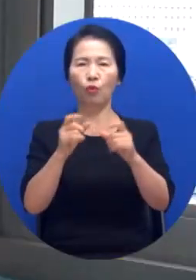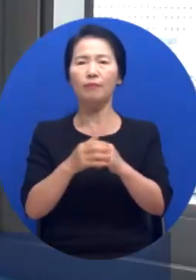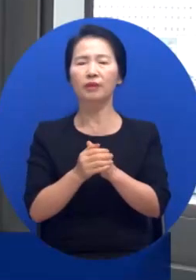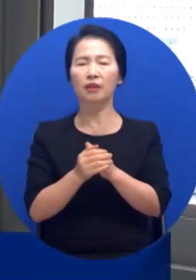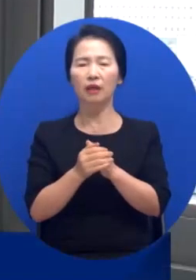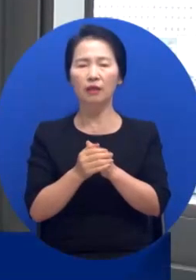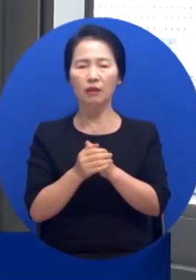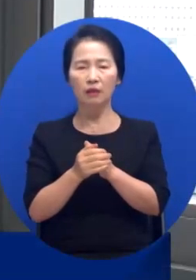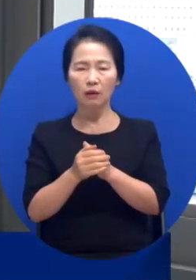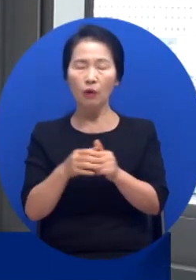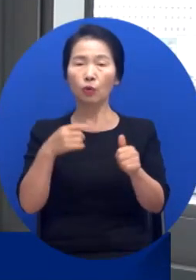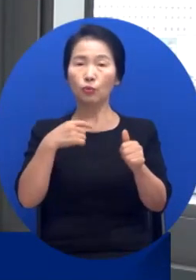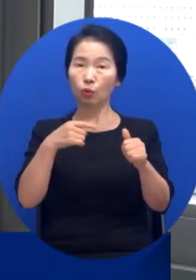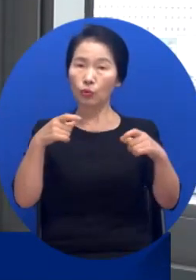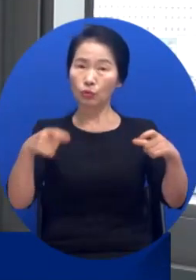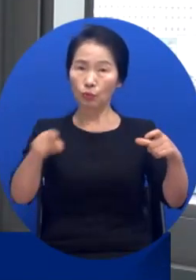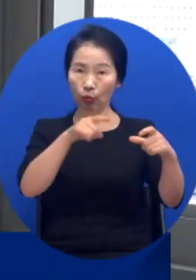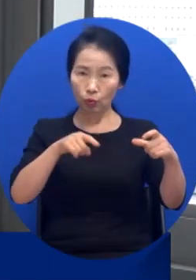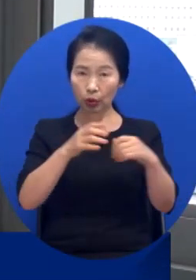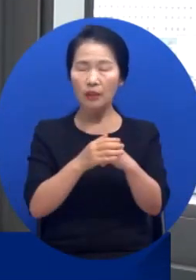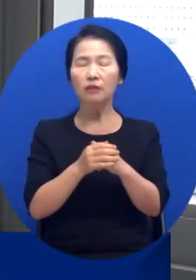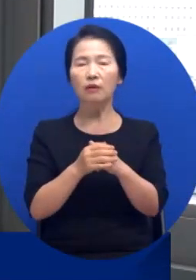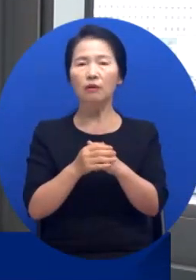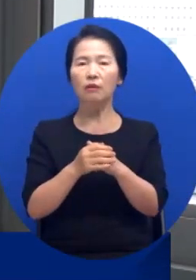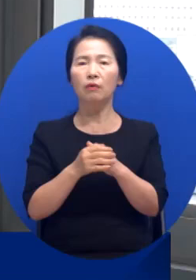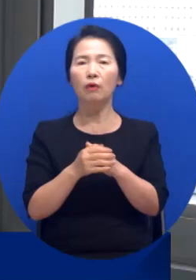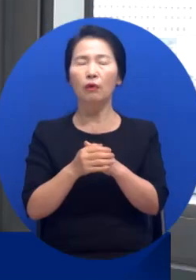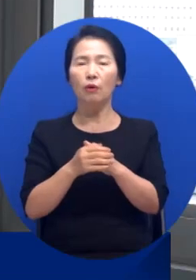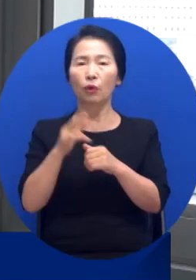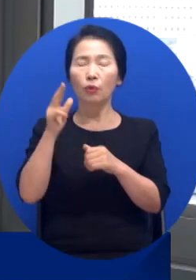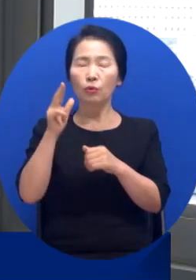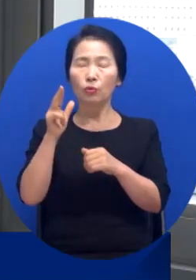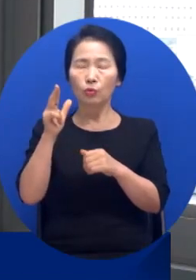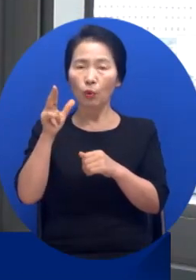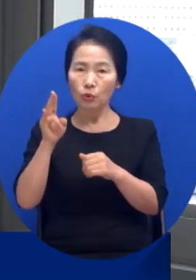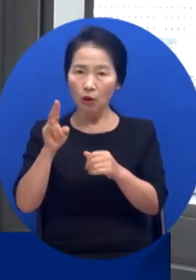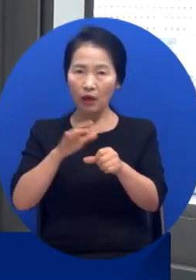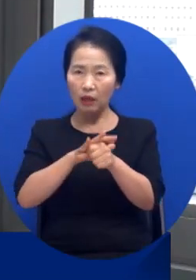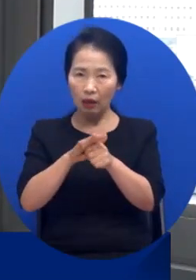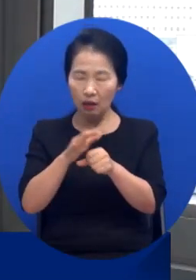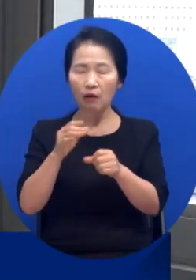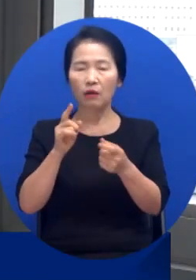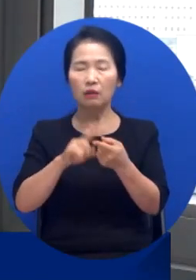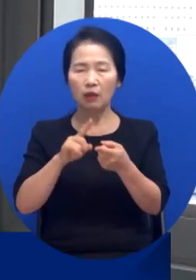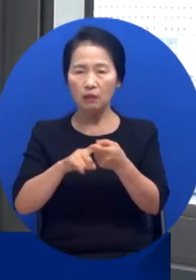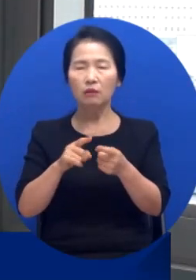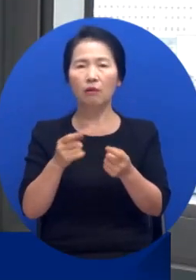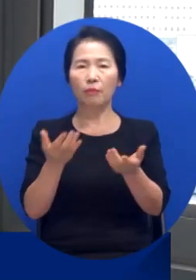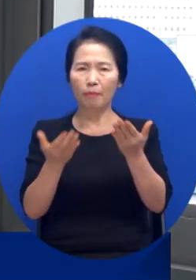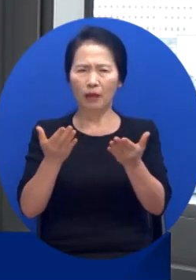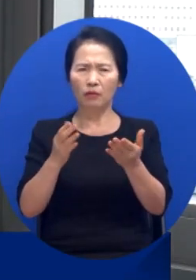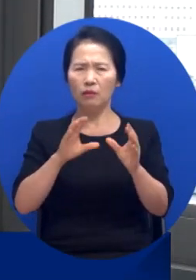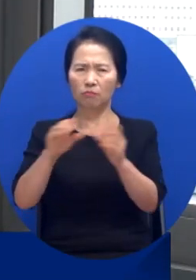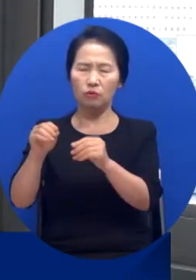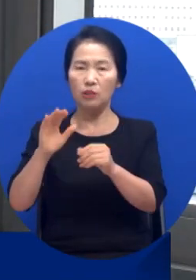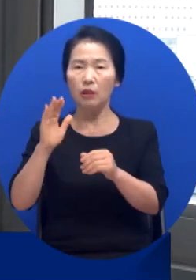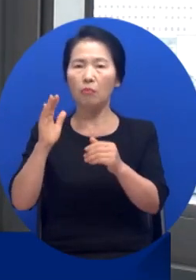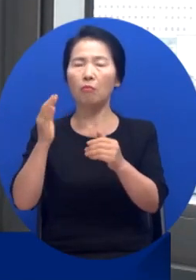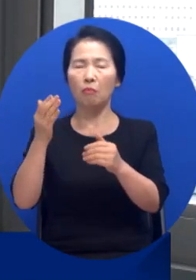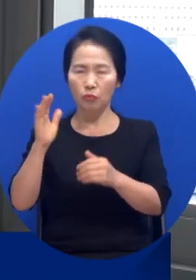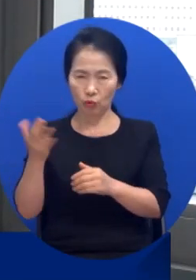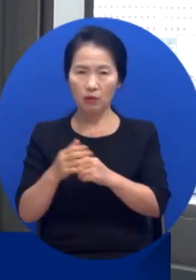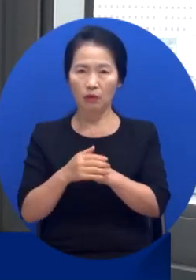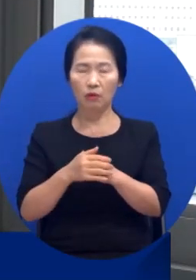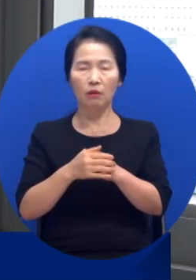교육 영역에서 동성애 봤는데 비판 비난 강의가 금지됩니다 은